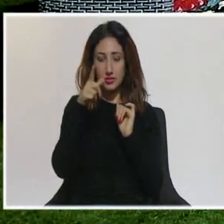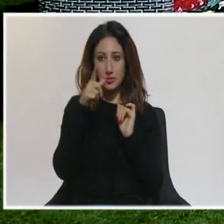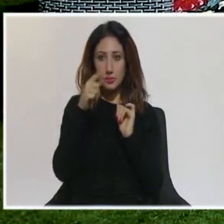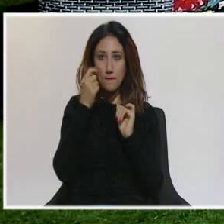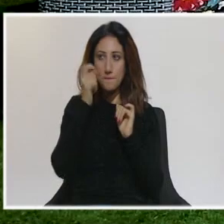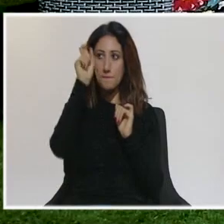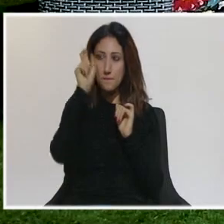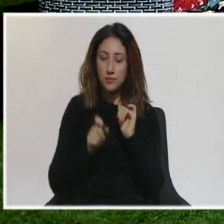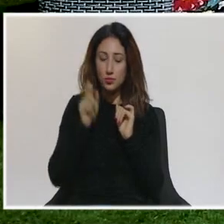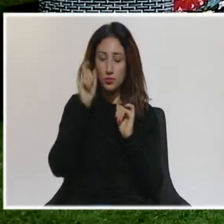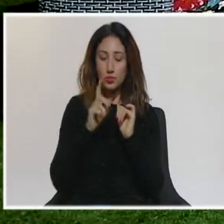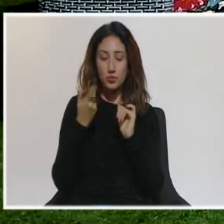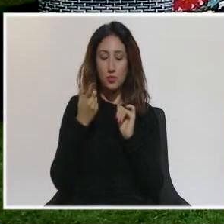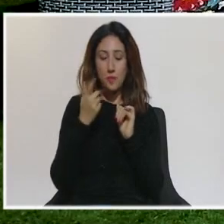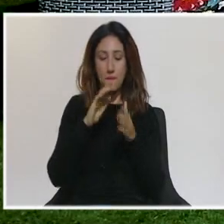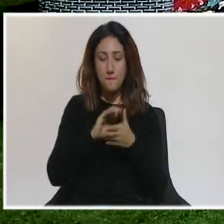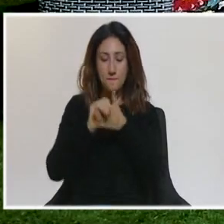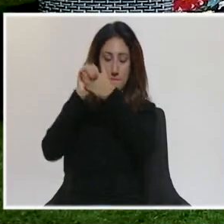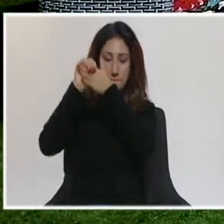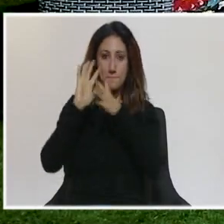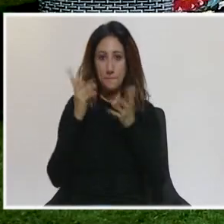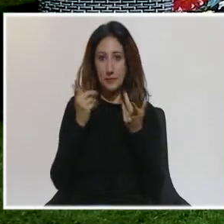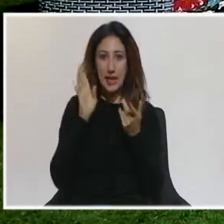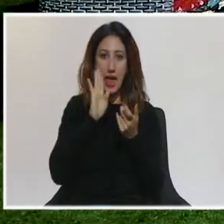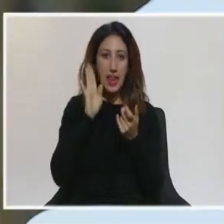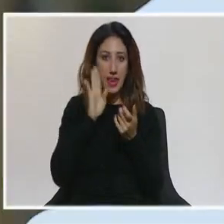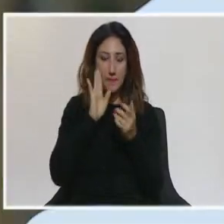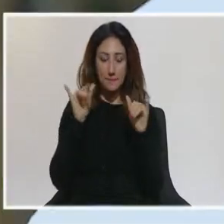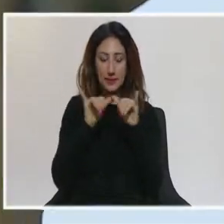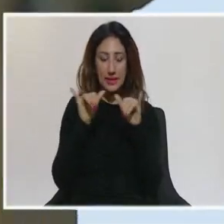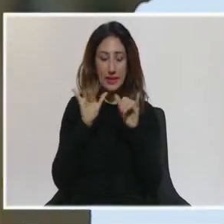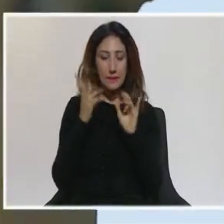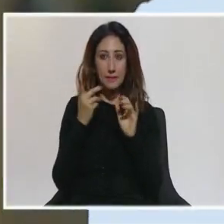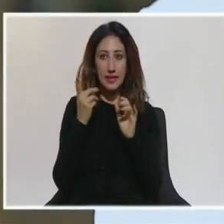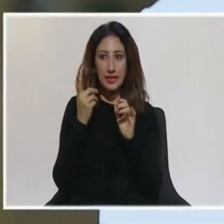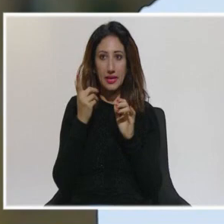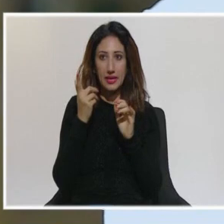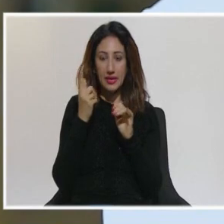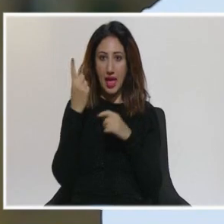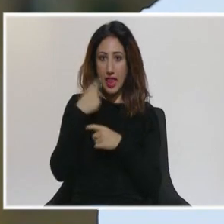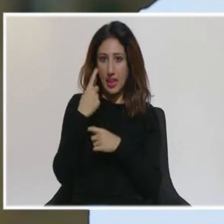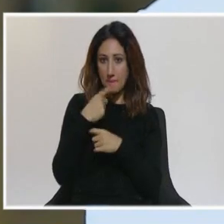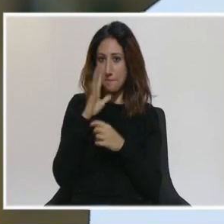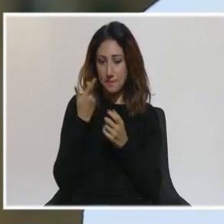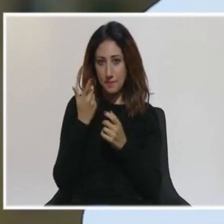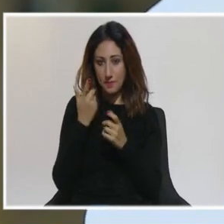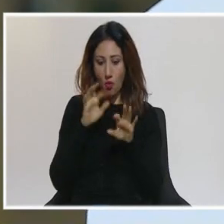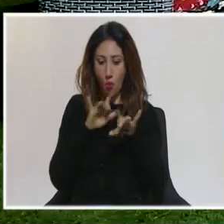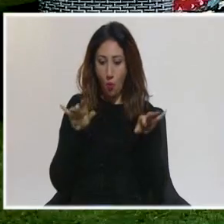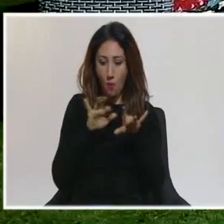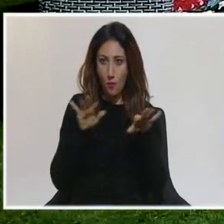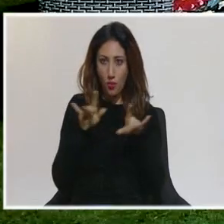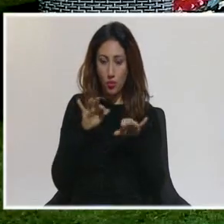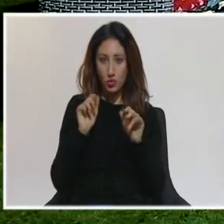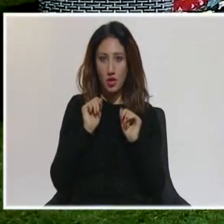بيشخص الحياه بيه. مين اول واحد خد بايدك في السوشيال ميديا؟ اللي علمك السوشيال ميديا؟ هو اول واحد علمني الكمبيوتر والحاجات دي